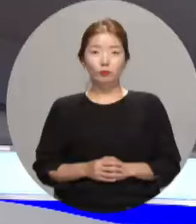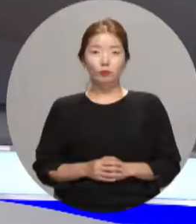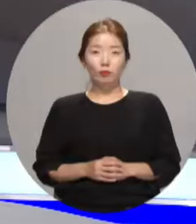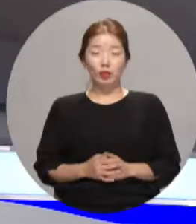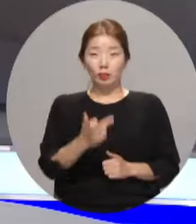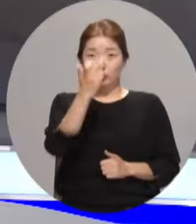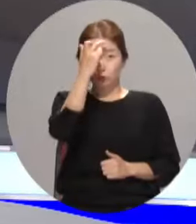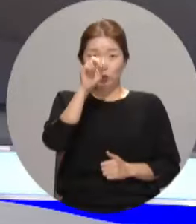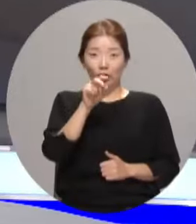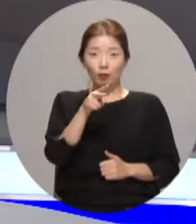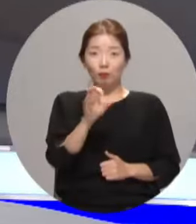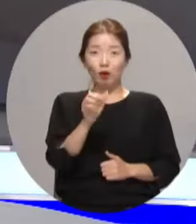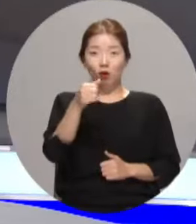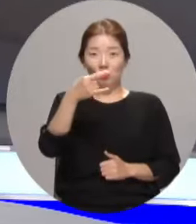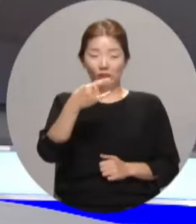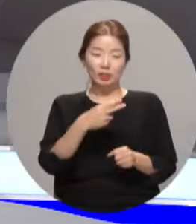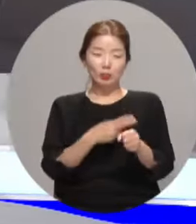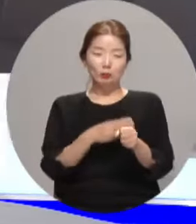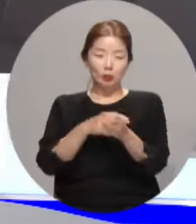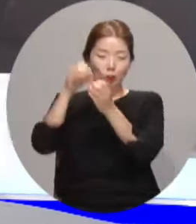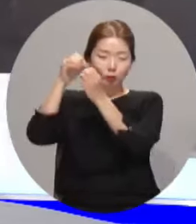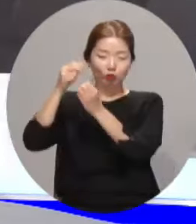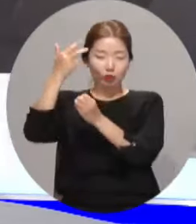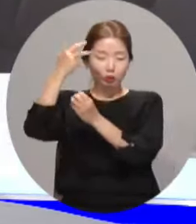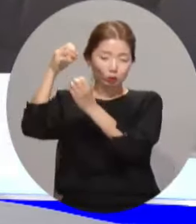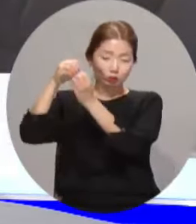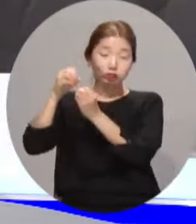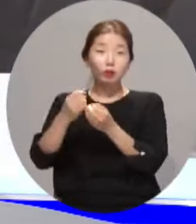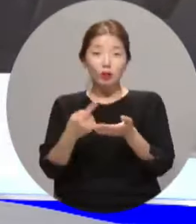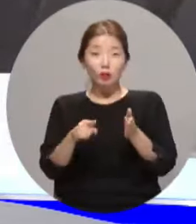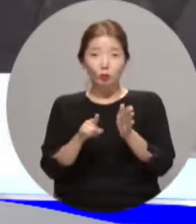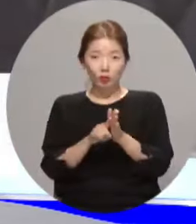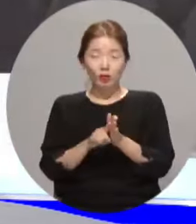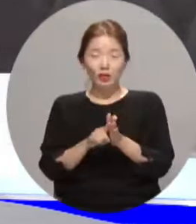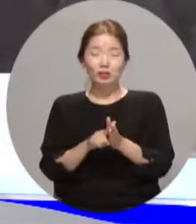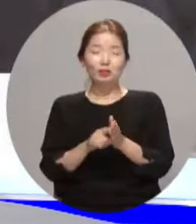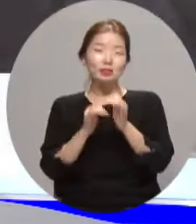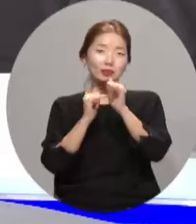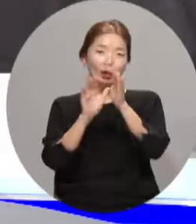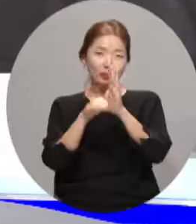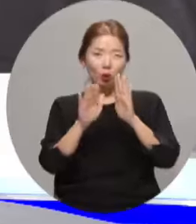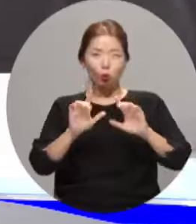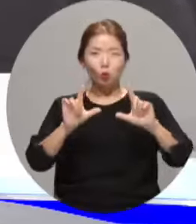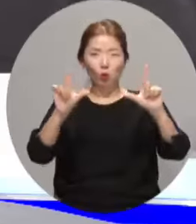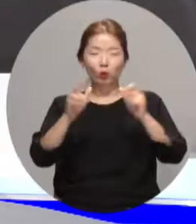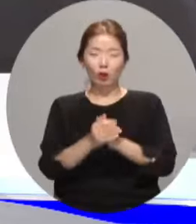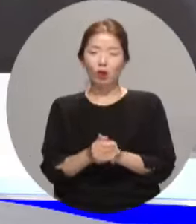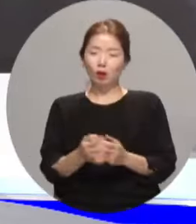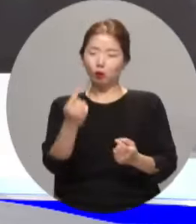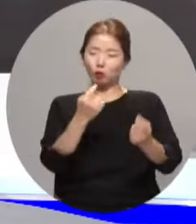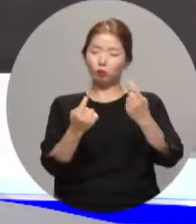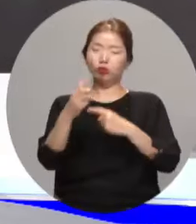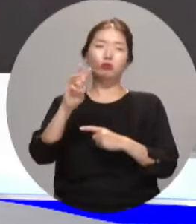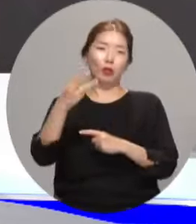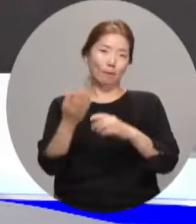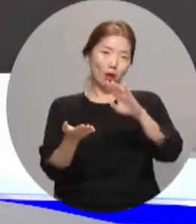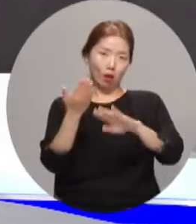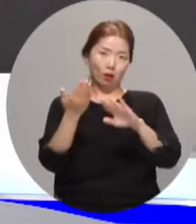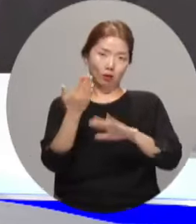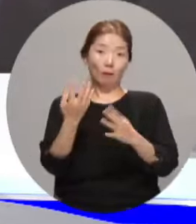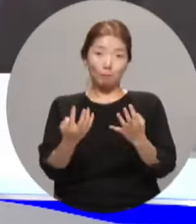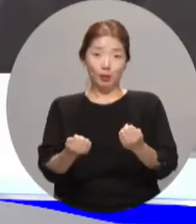고 최명희 선생의 문학 정신을 기리기 위한 혼뿔 문학상에 올해도 300편 가까운